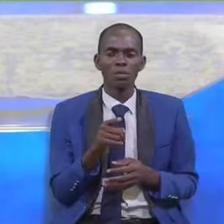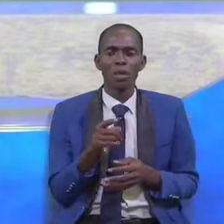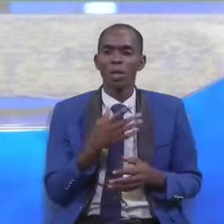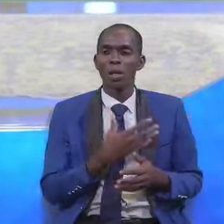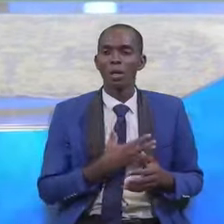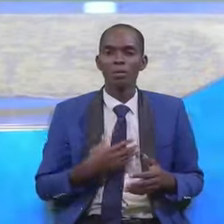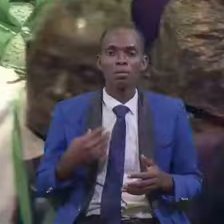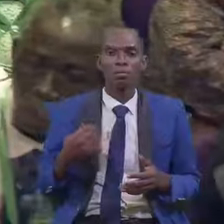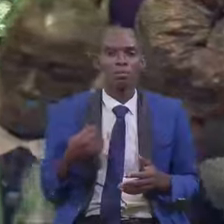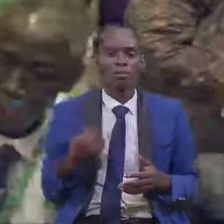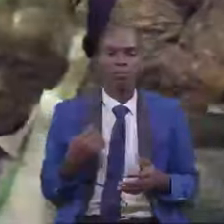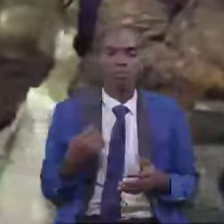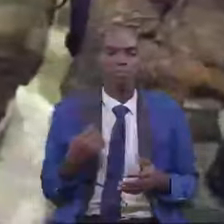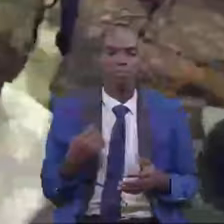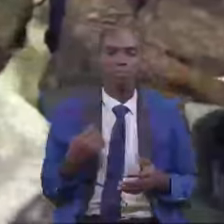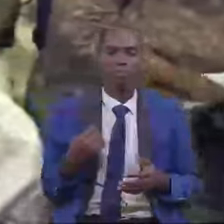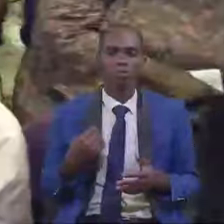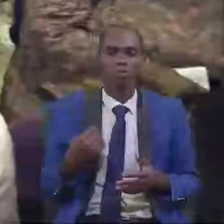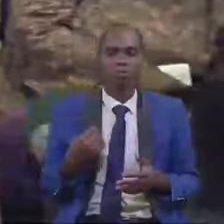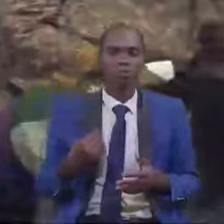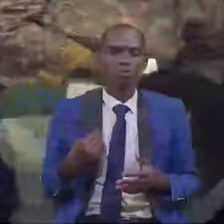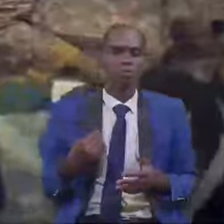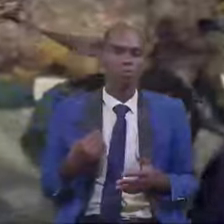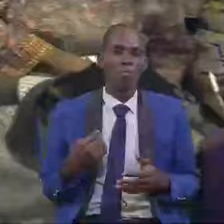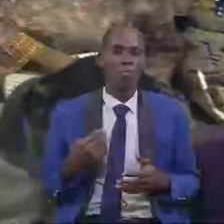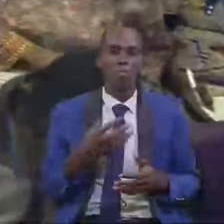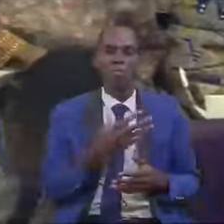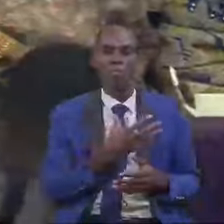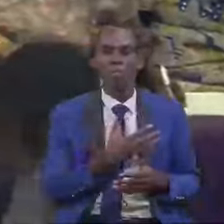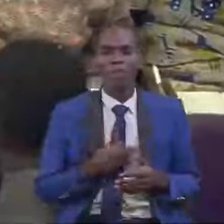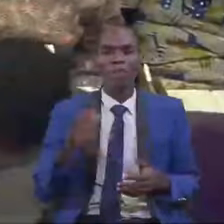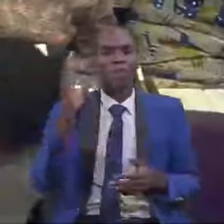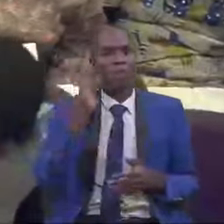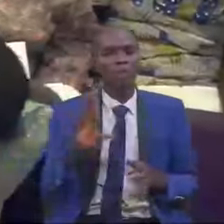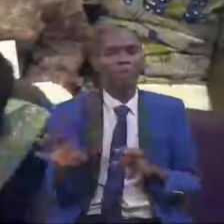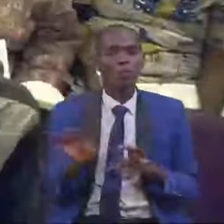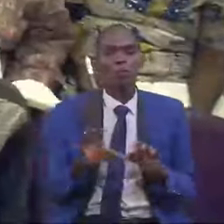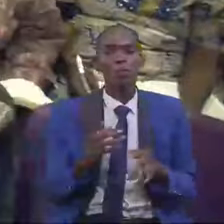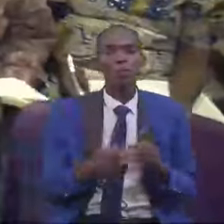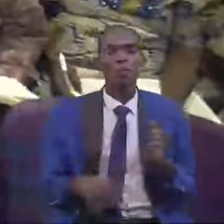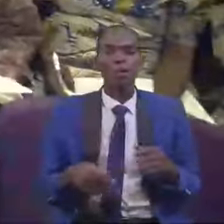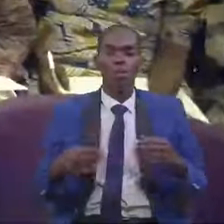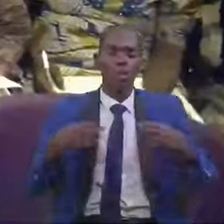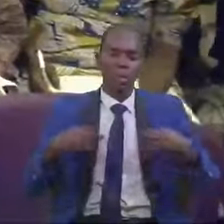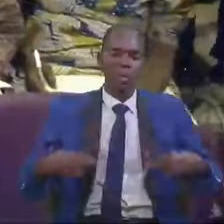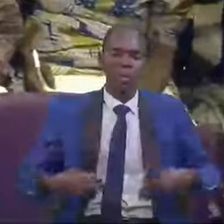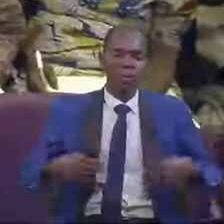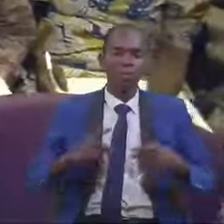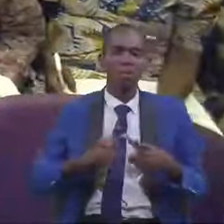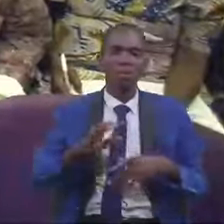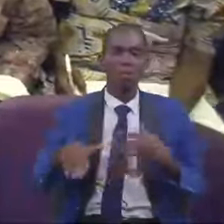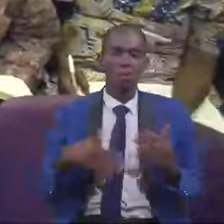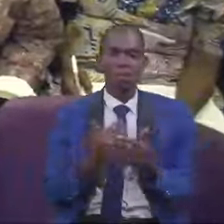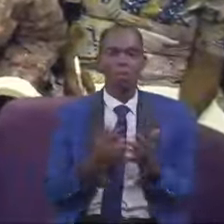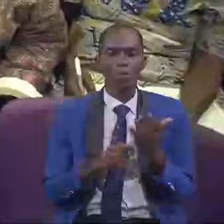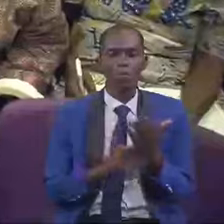santé pour tout le corps. Que votre voisin vous entende, c'est la santé pour tout mon corps. Que les frères et sœurs vous